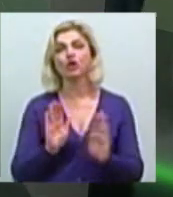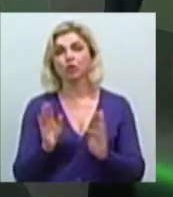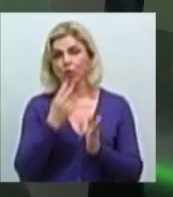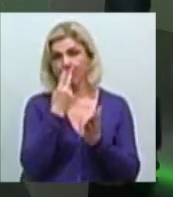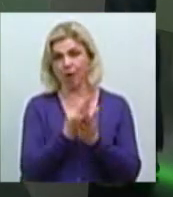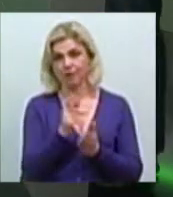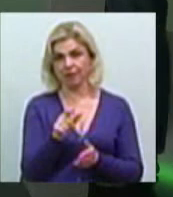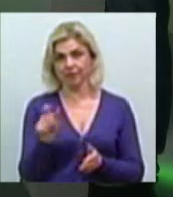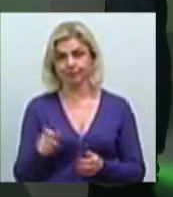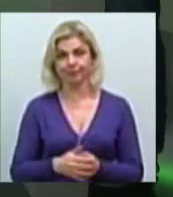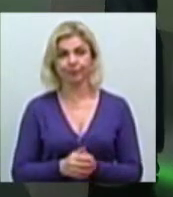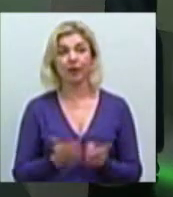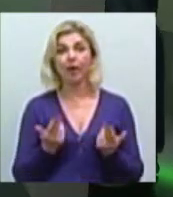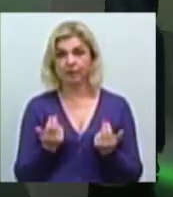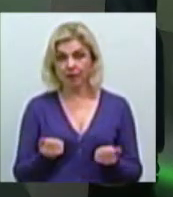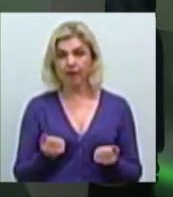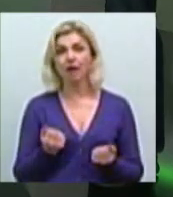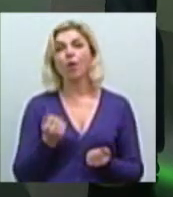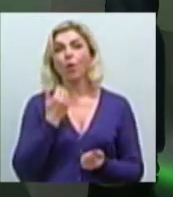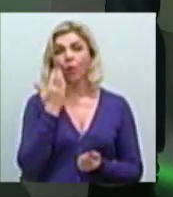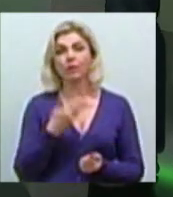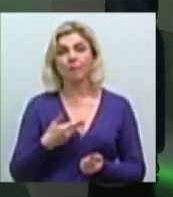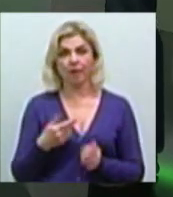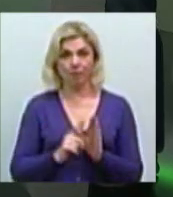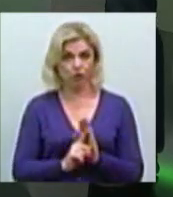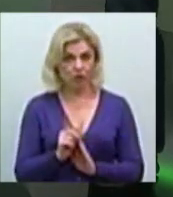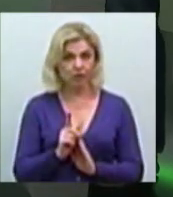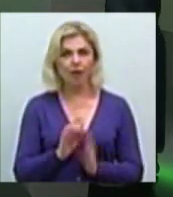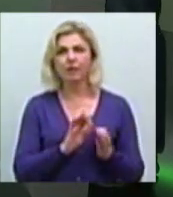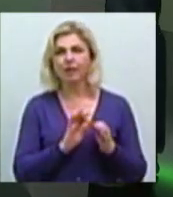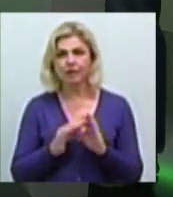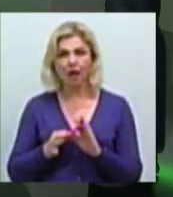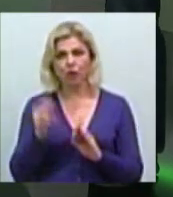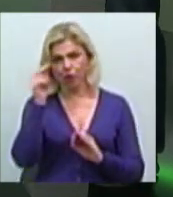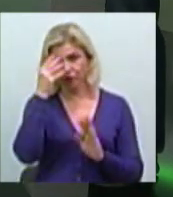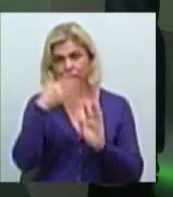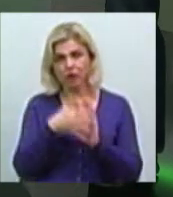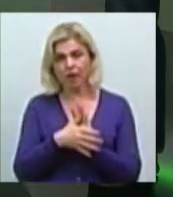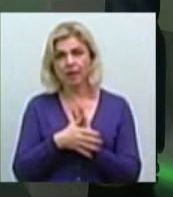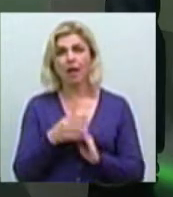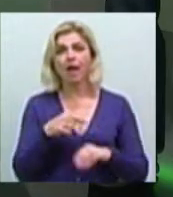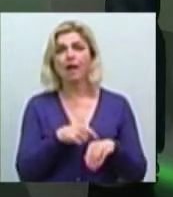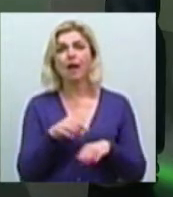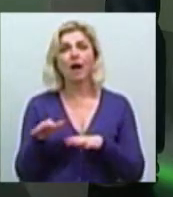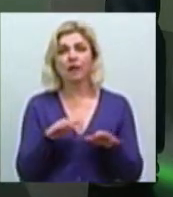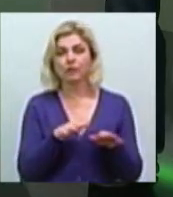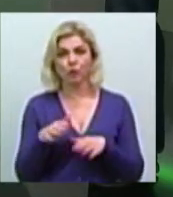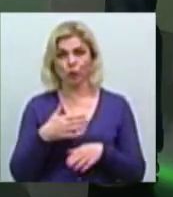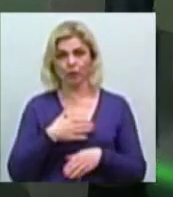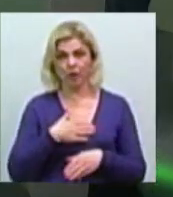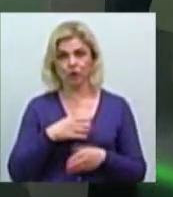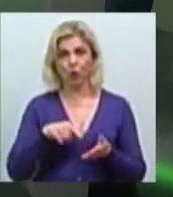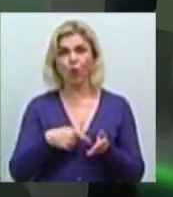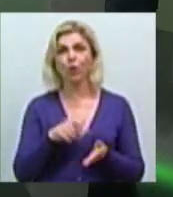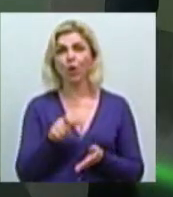її. Так, але коли ми почали більш детально вивчати реакцію наших